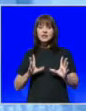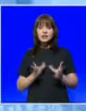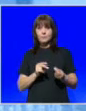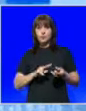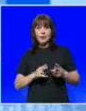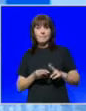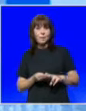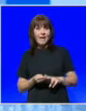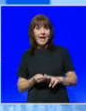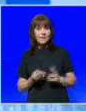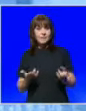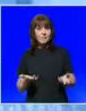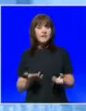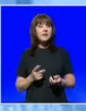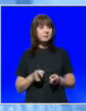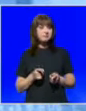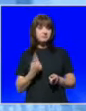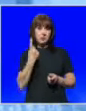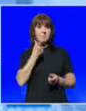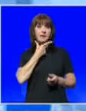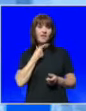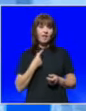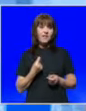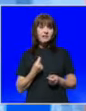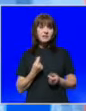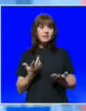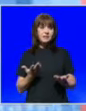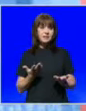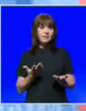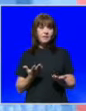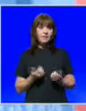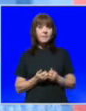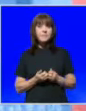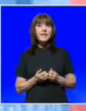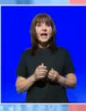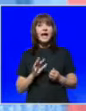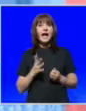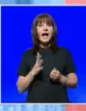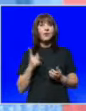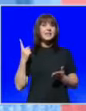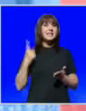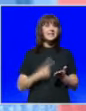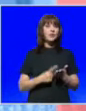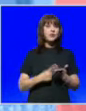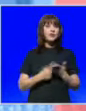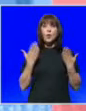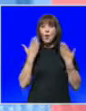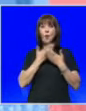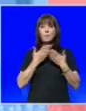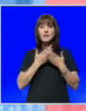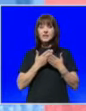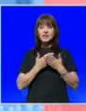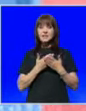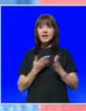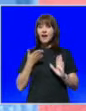промяна трябва да започне още от първи клас. Дори ако разгледаме, че задължителното образование навлиза вече